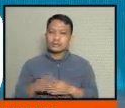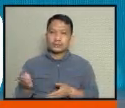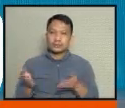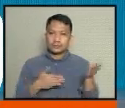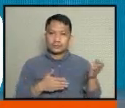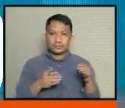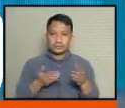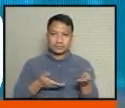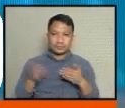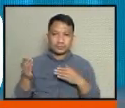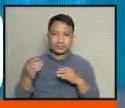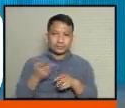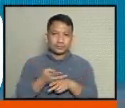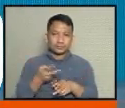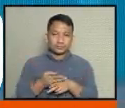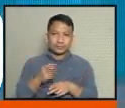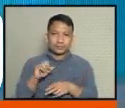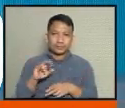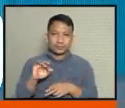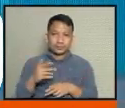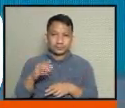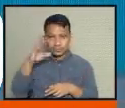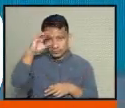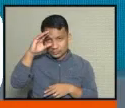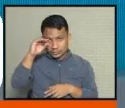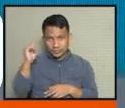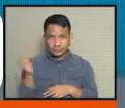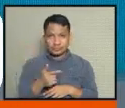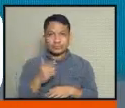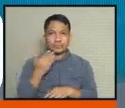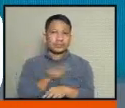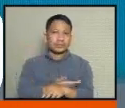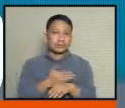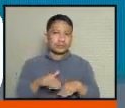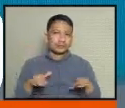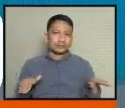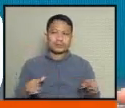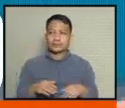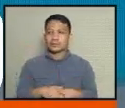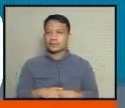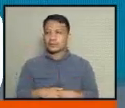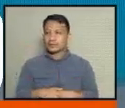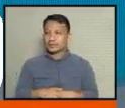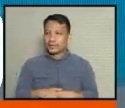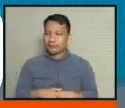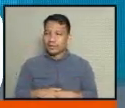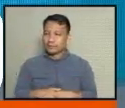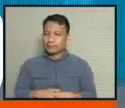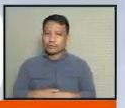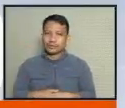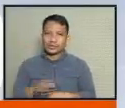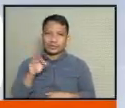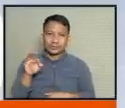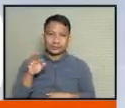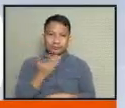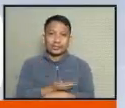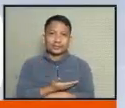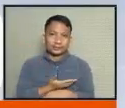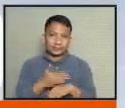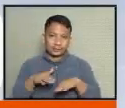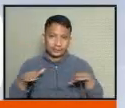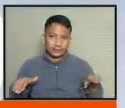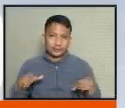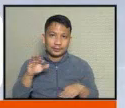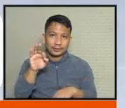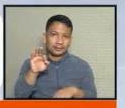sa Surigao dahil walang mag-aalaga kasi puro lalaki yung anak ko eh. Okay. Itong siya, ilan ang lalaki sa anak mo?